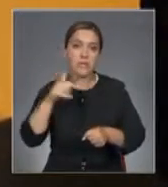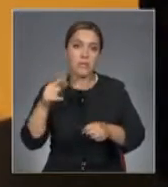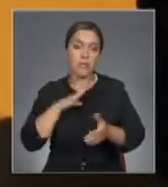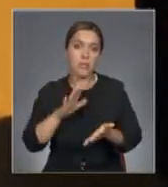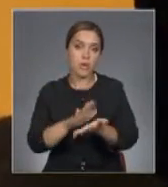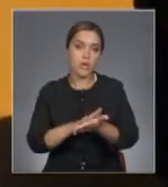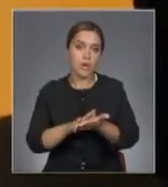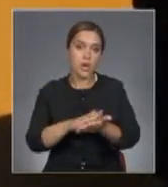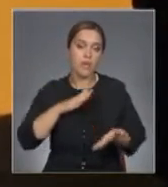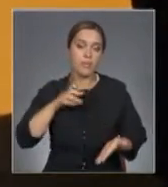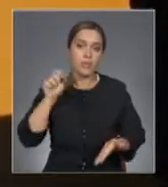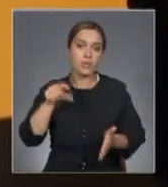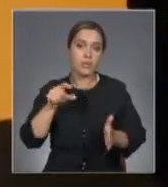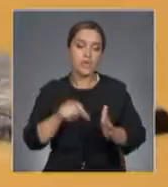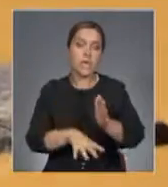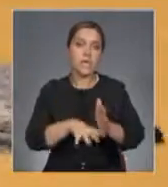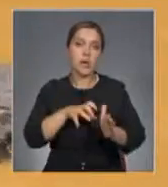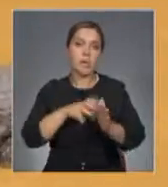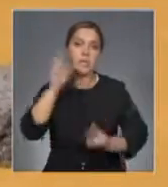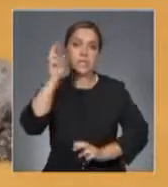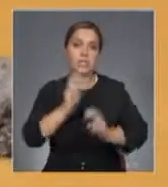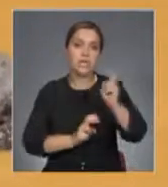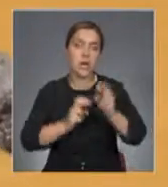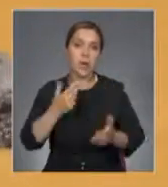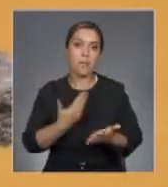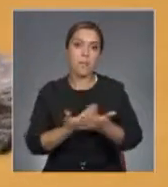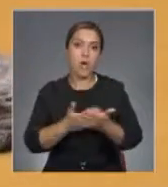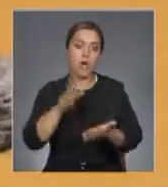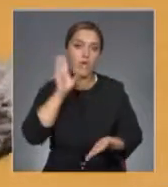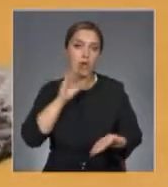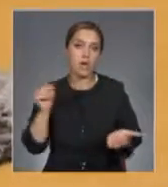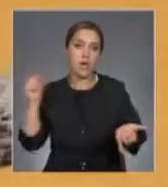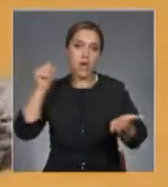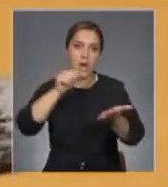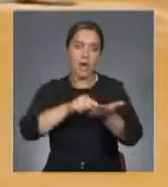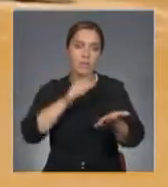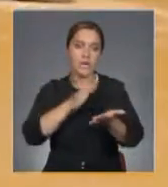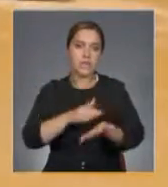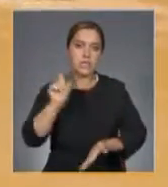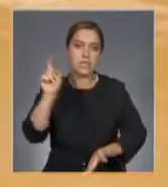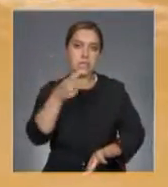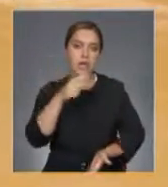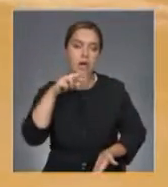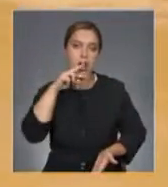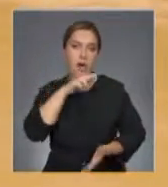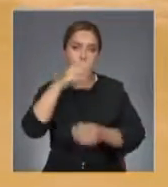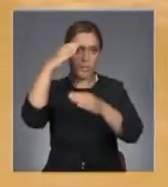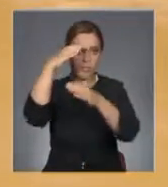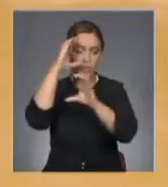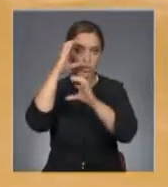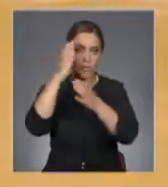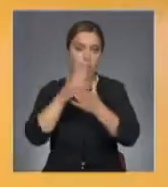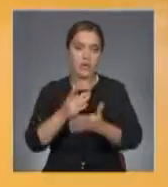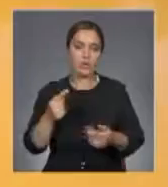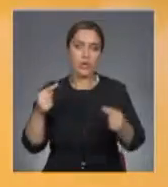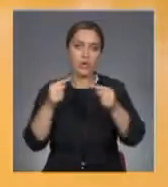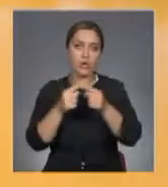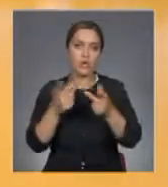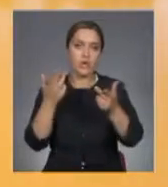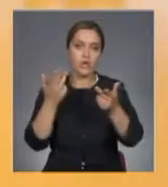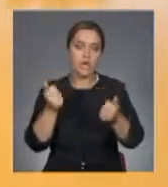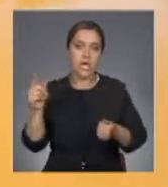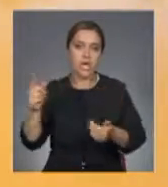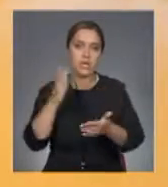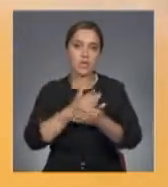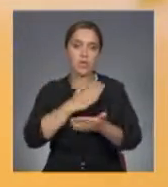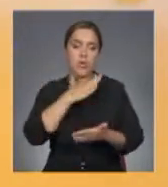очистке золотодобывающей шахты. Предположительно, в воду попали мышьяк и кадмий. Пробы показали, что ее кислотность возросла в